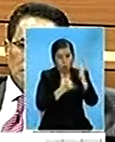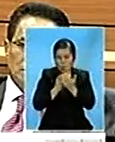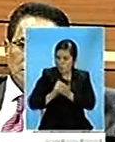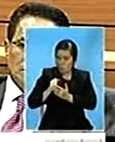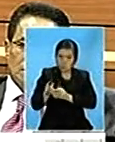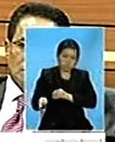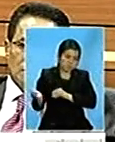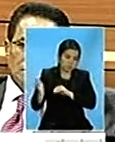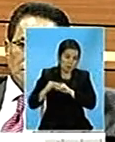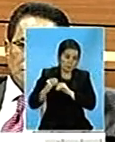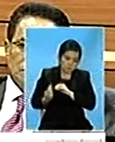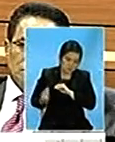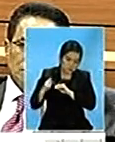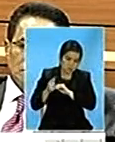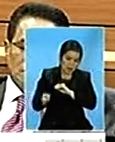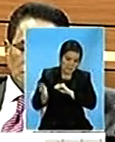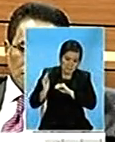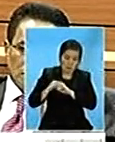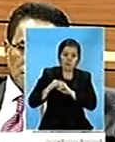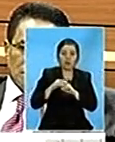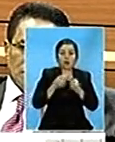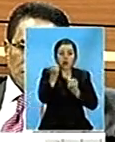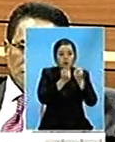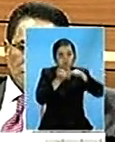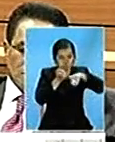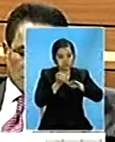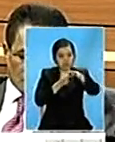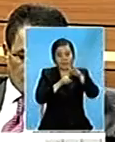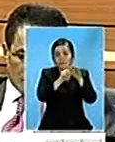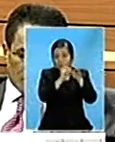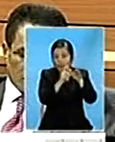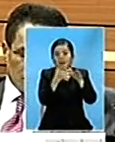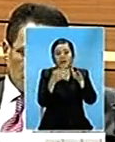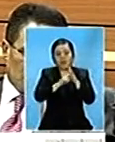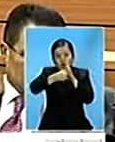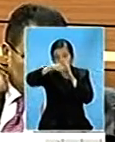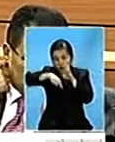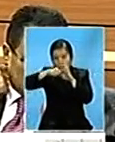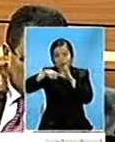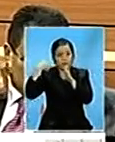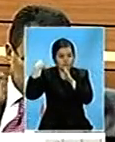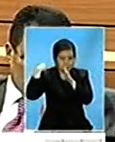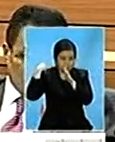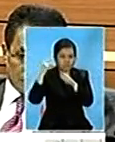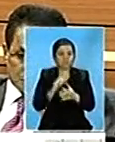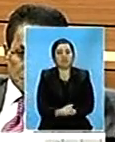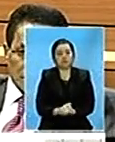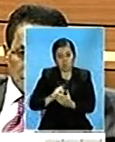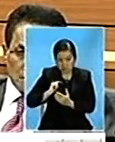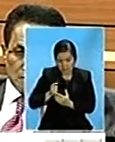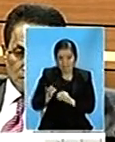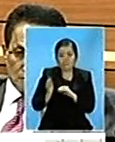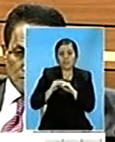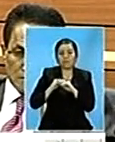องมากรถต้องซ่อมบำรุงรักษานะครับรักเสียค่าใช้จ่ายจึง